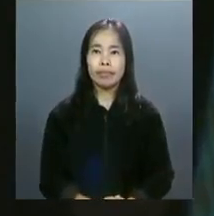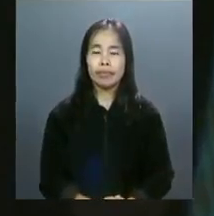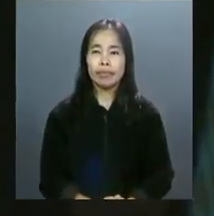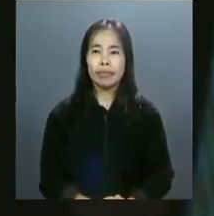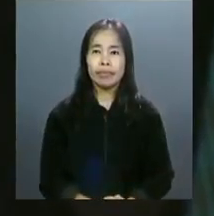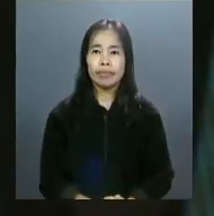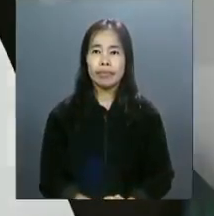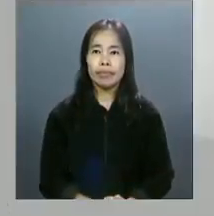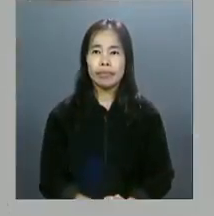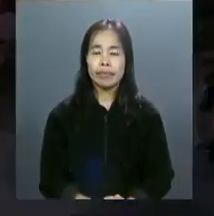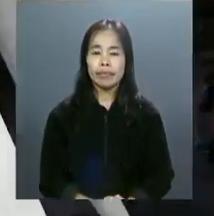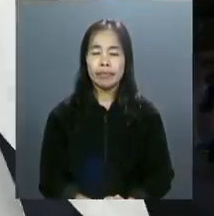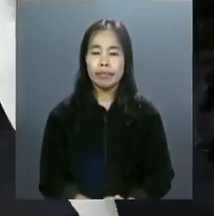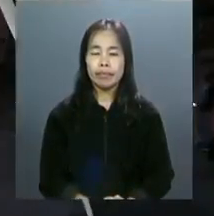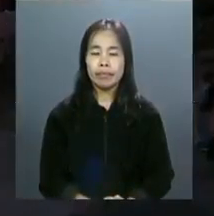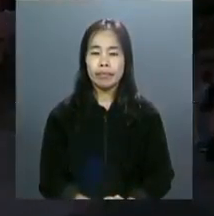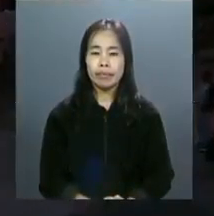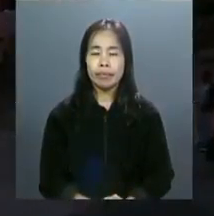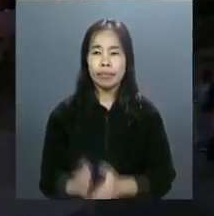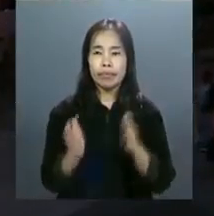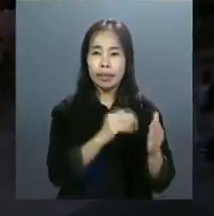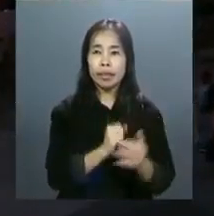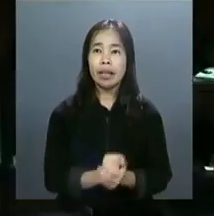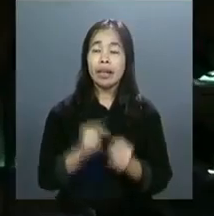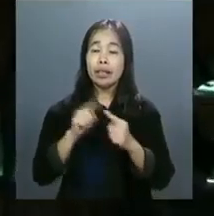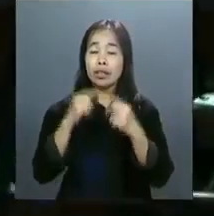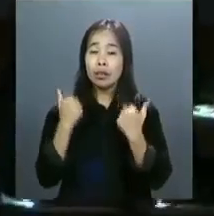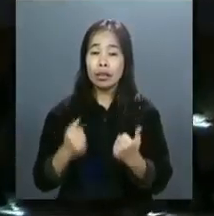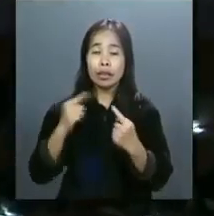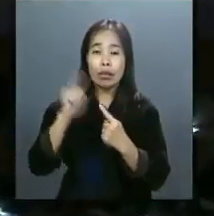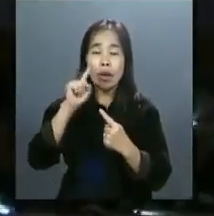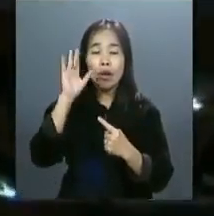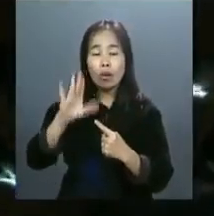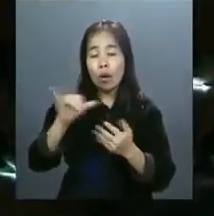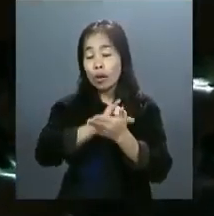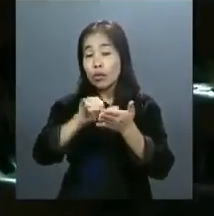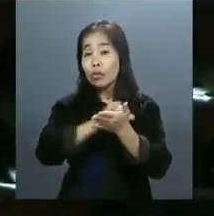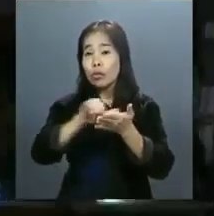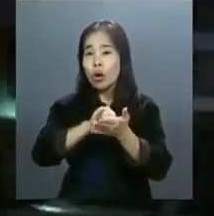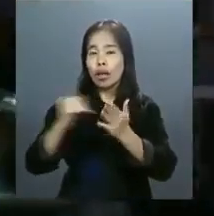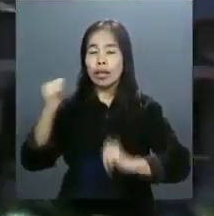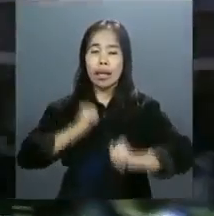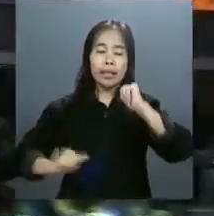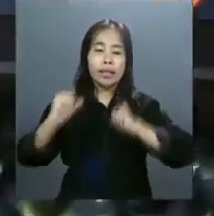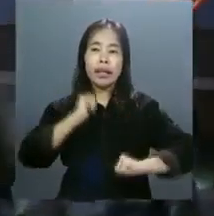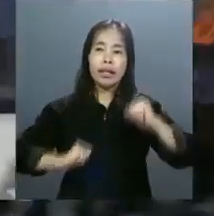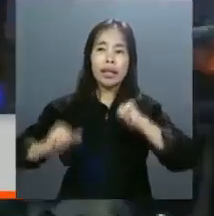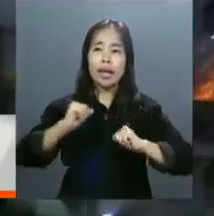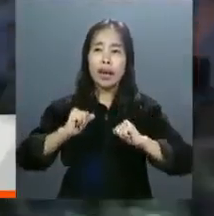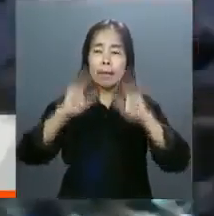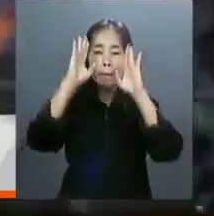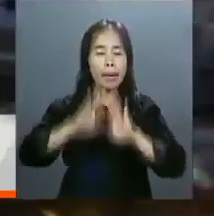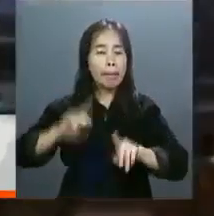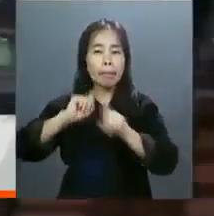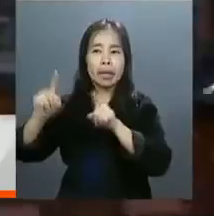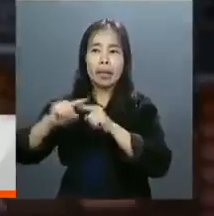so proud of... นายดุ๊กไรลี่ศิลปินในนครนิวยอร์กจัดแสดงงานศิลปะที่แปลกแหวกแนวด้ว